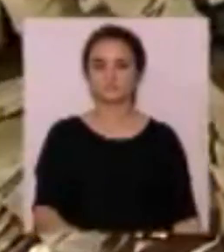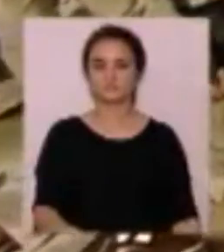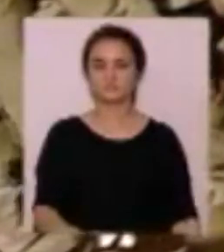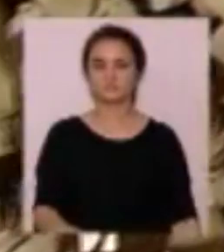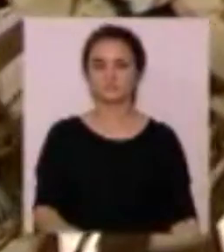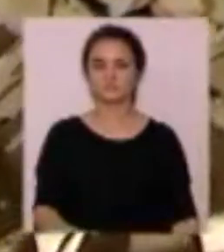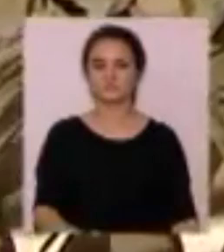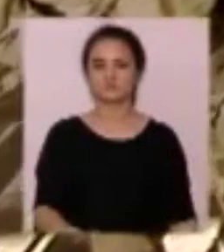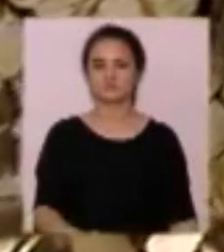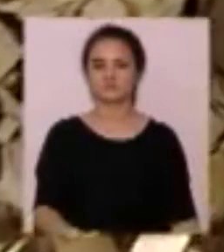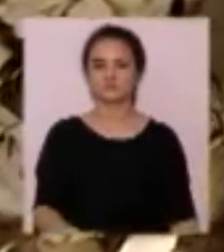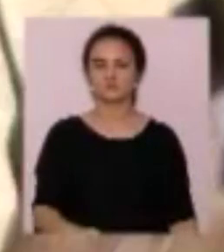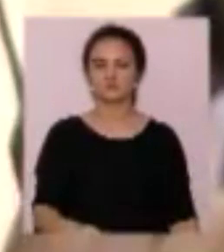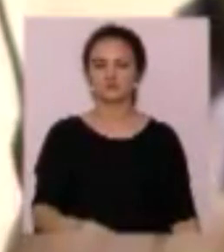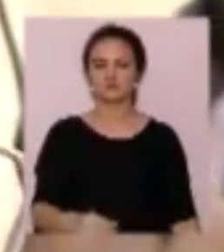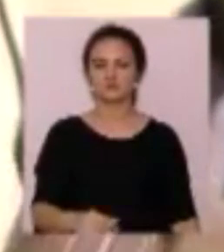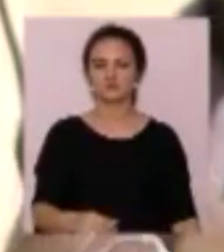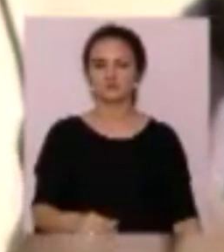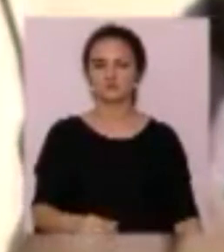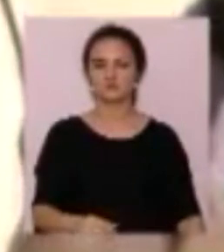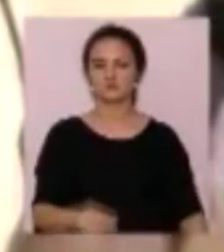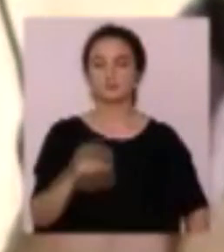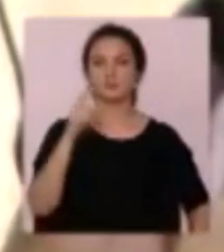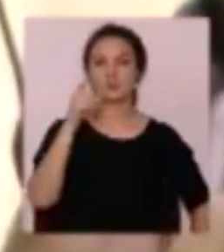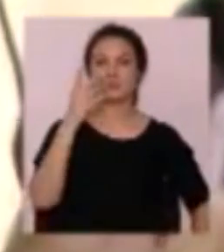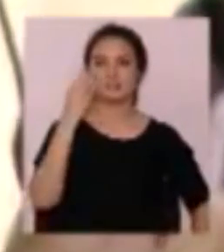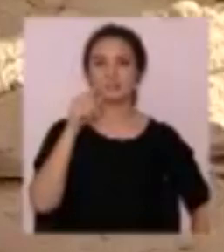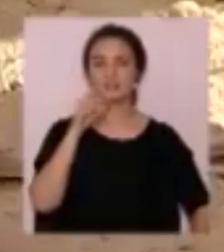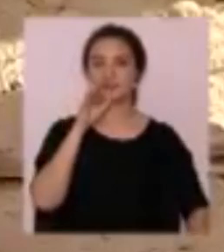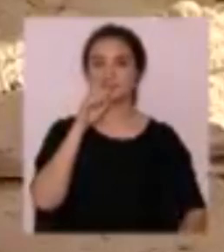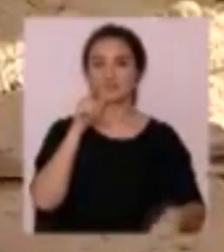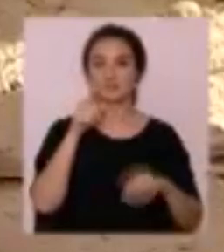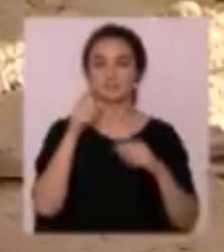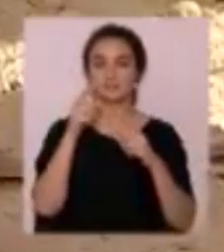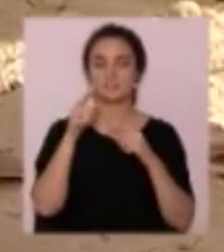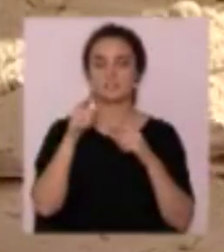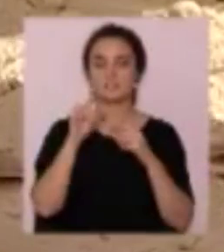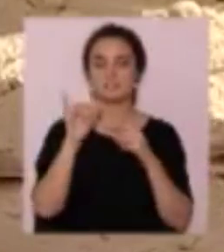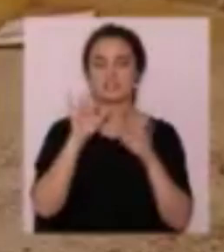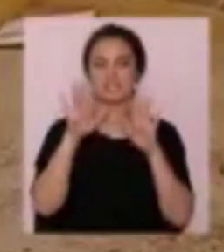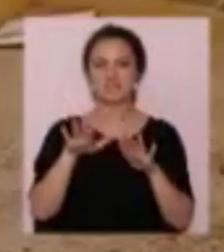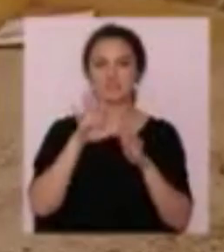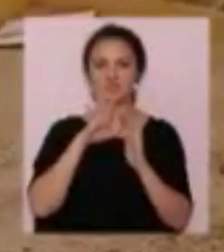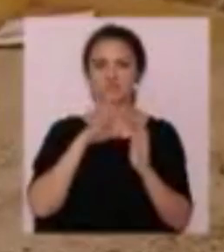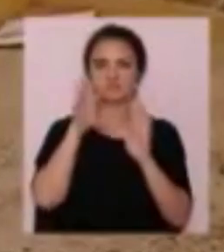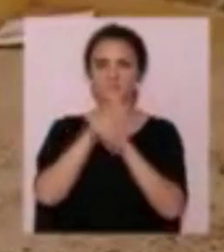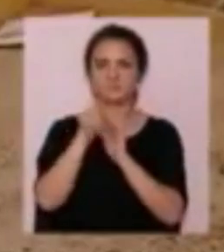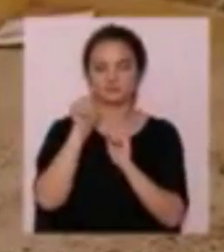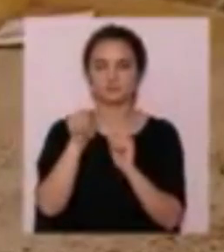قن شمي اسمه تاوري وندا أوبراتسيا اسم شو لو بيز بريو تشي كاغو سن سيسخلي سادات بوزيسي بي داوي